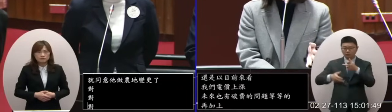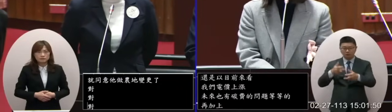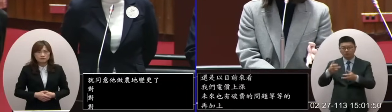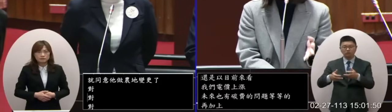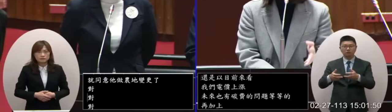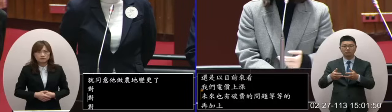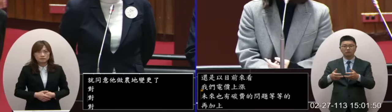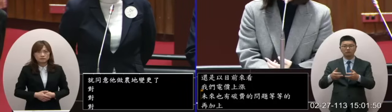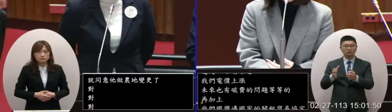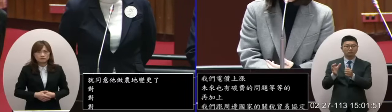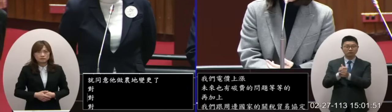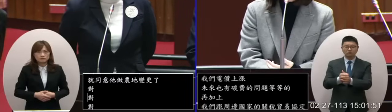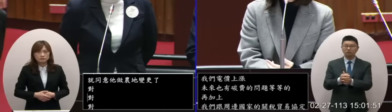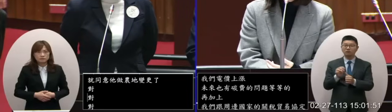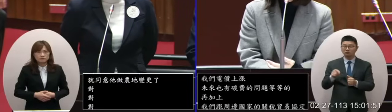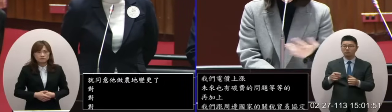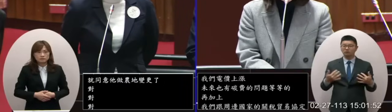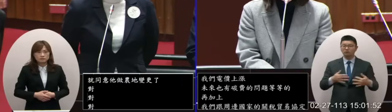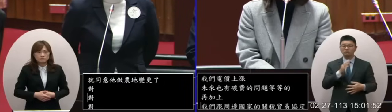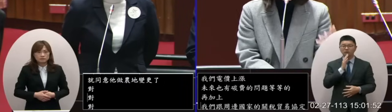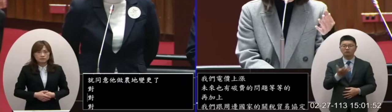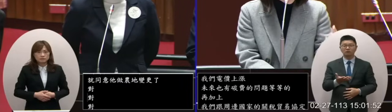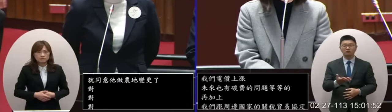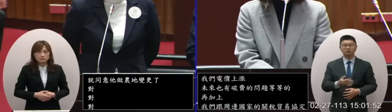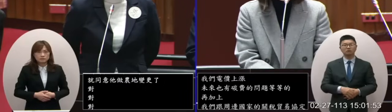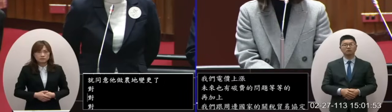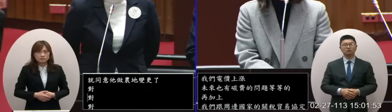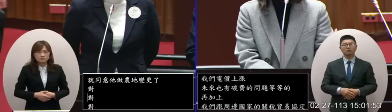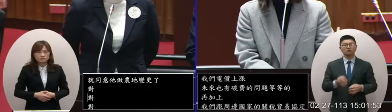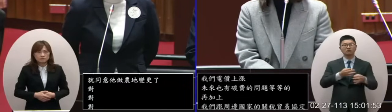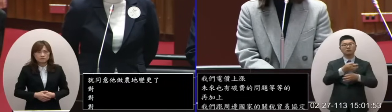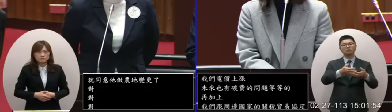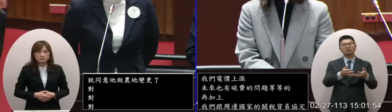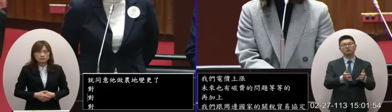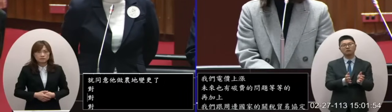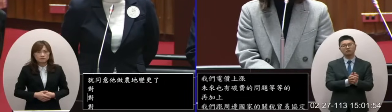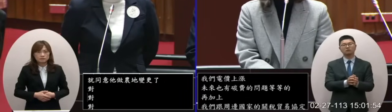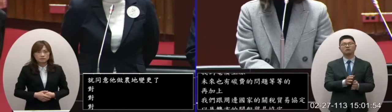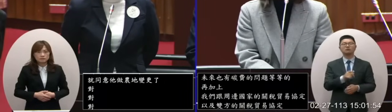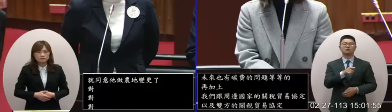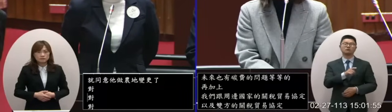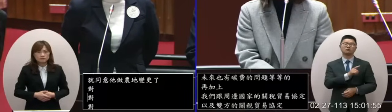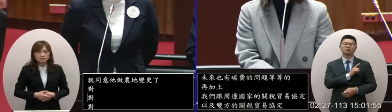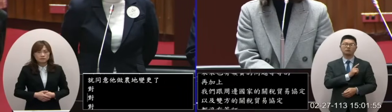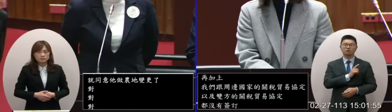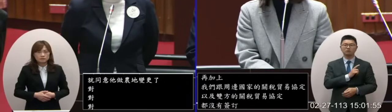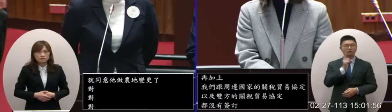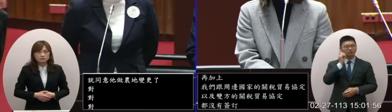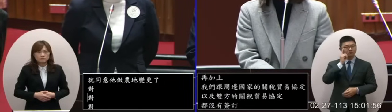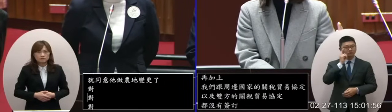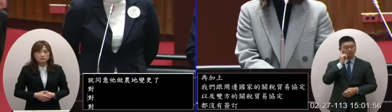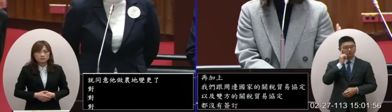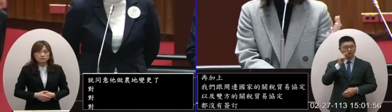重大的结构性的问题，是不是我们经济部就干脆让这些隐形冠军，让这